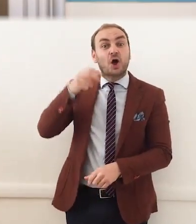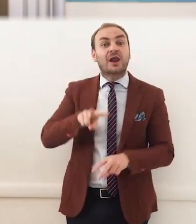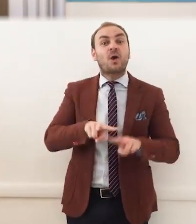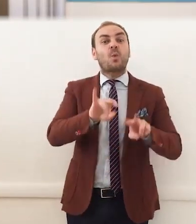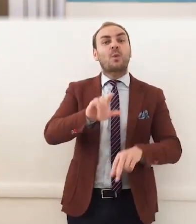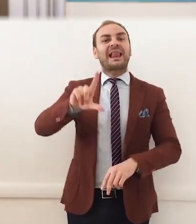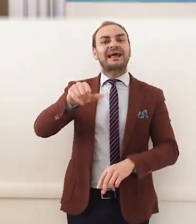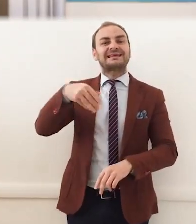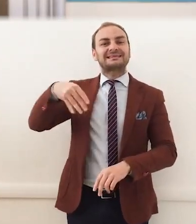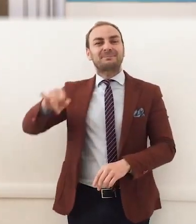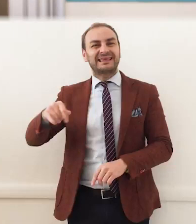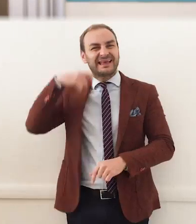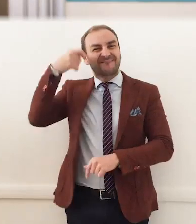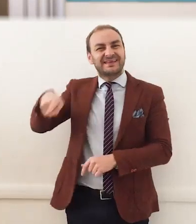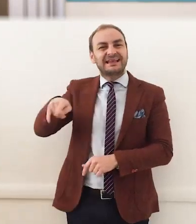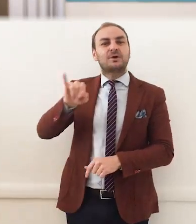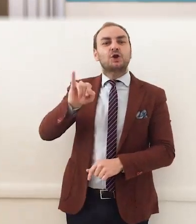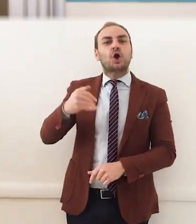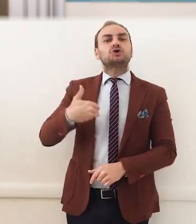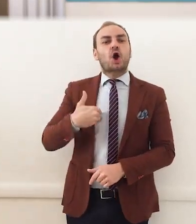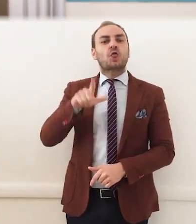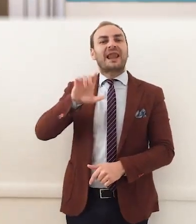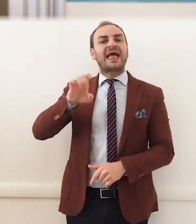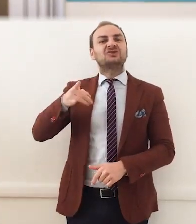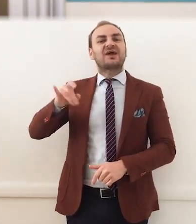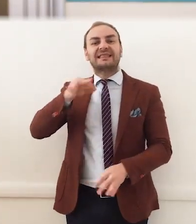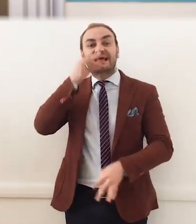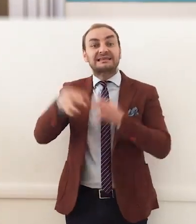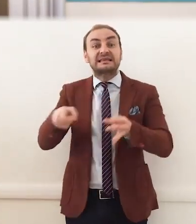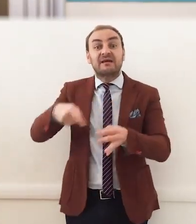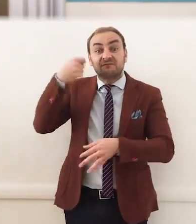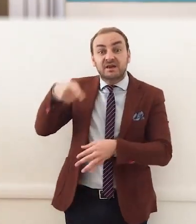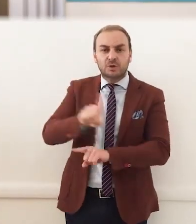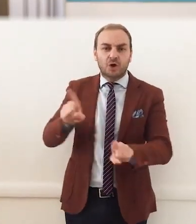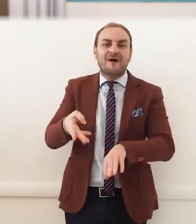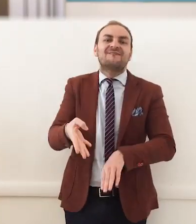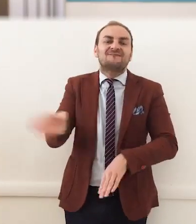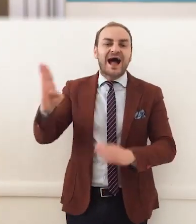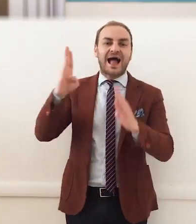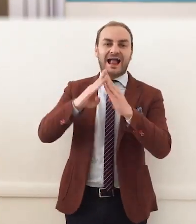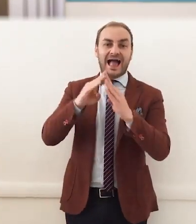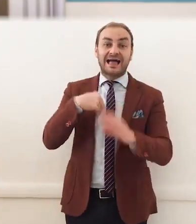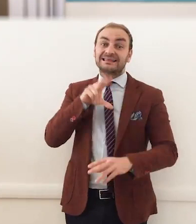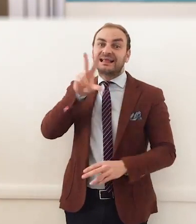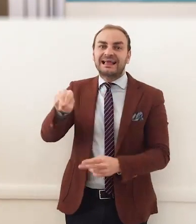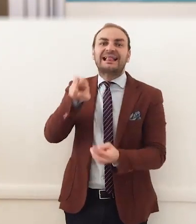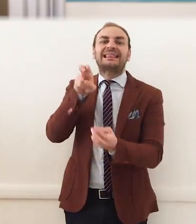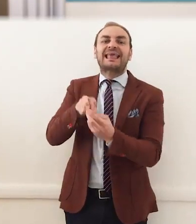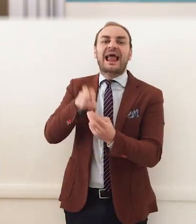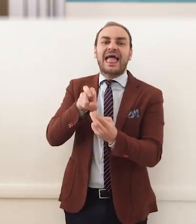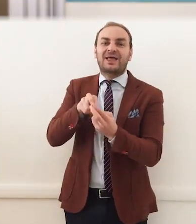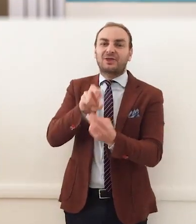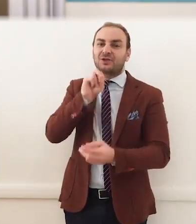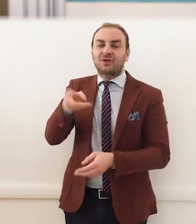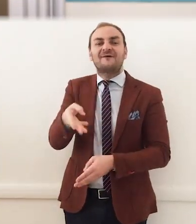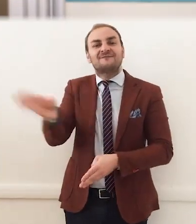smith in io sono leggenda quindi bastava casa l'ho detto proprio in dialetto perché il messaggio arriva in